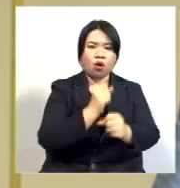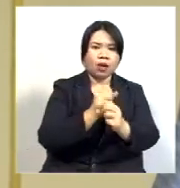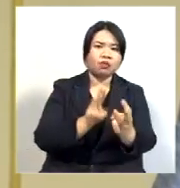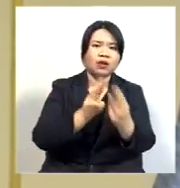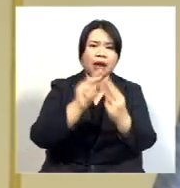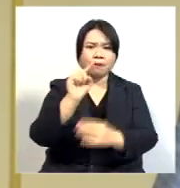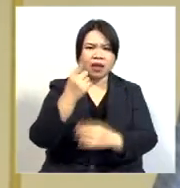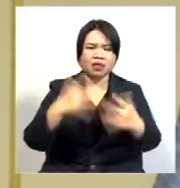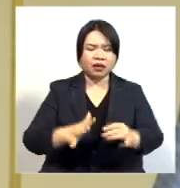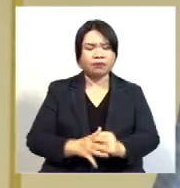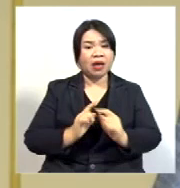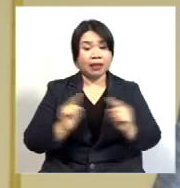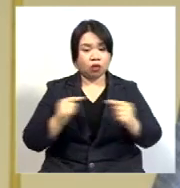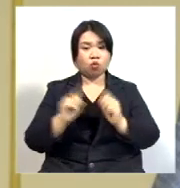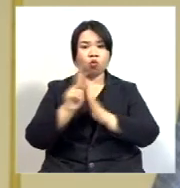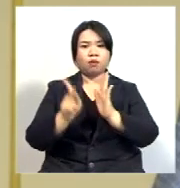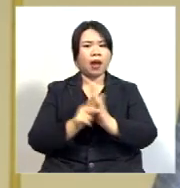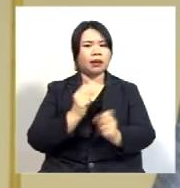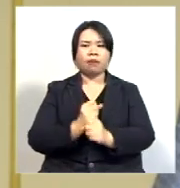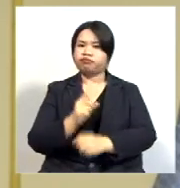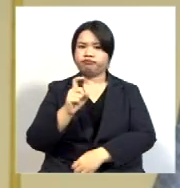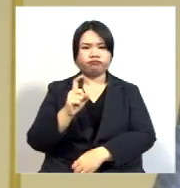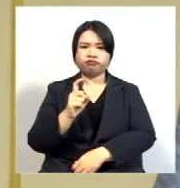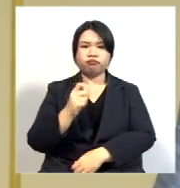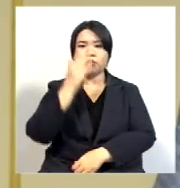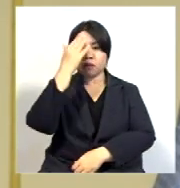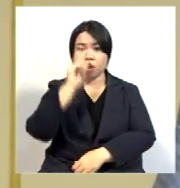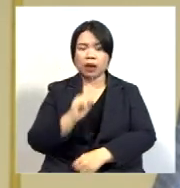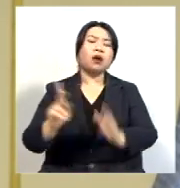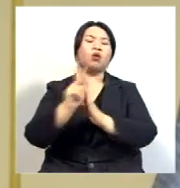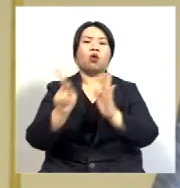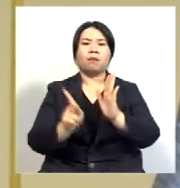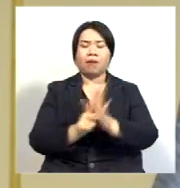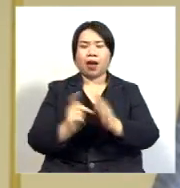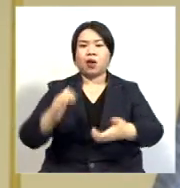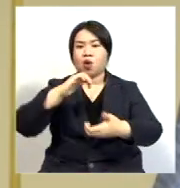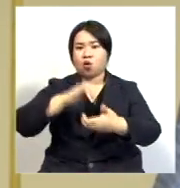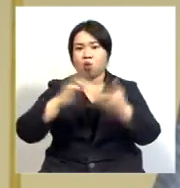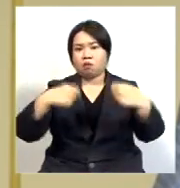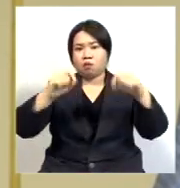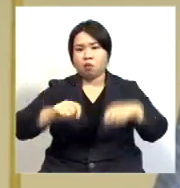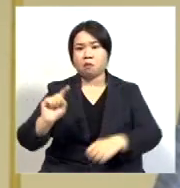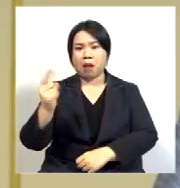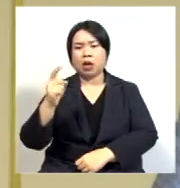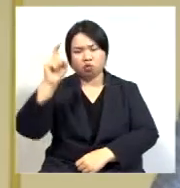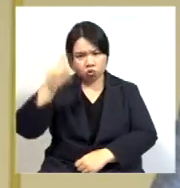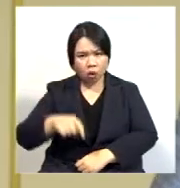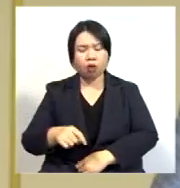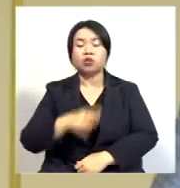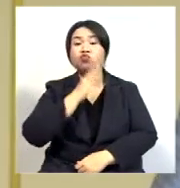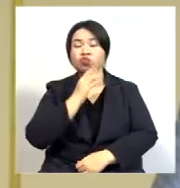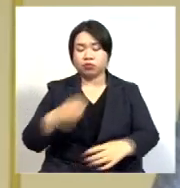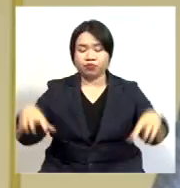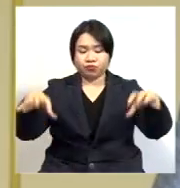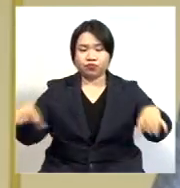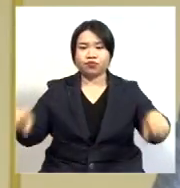ใหม่แล้วเสร็จแต่ในแง่ของกฎหมายก็ไม่สามารถทำได้เนื่องจากกฎหมายร่วมลงทุนฉบับใหม่กำหนดไว้ว่าการร่วมล